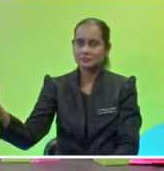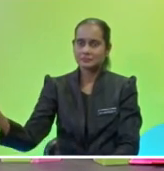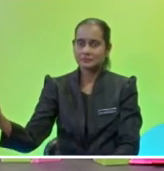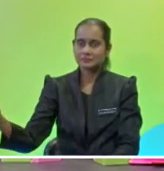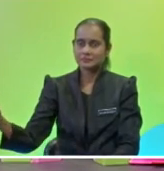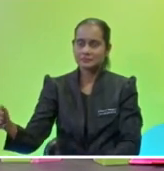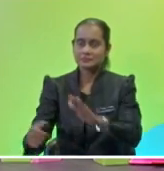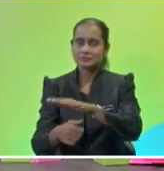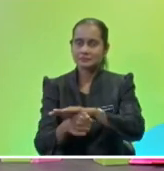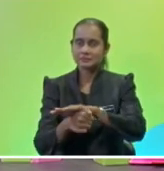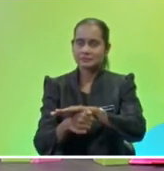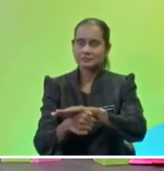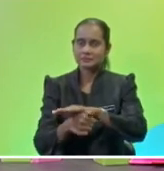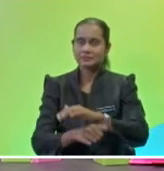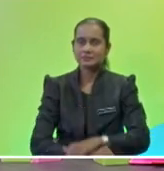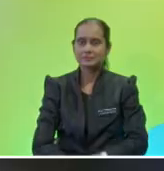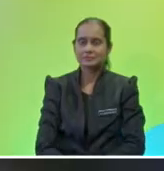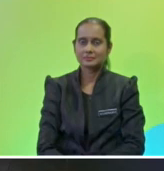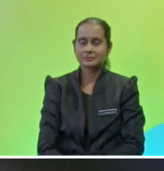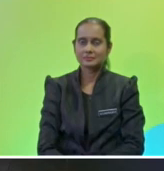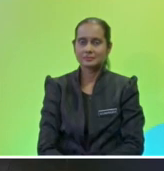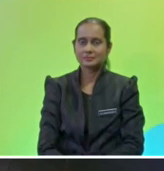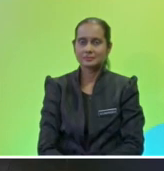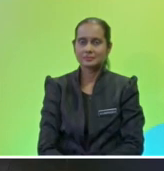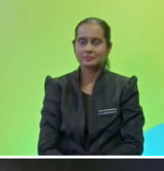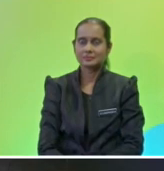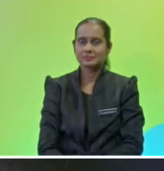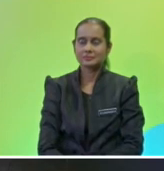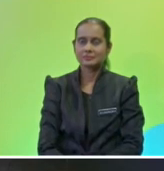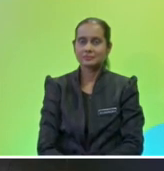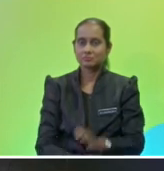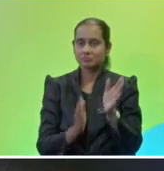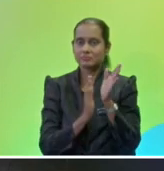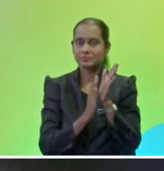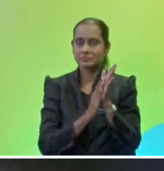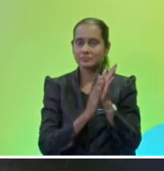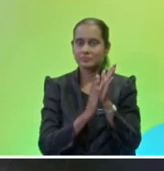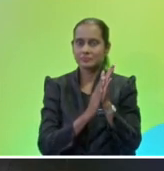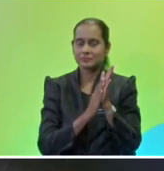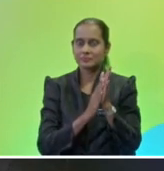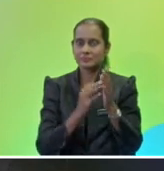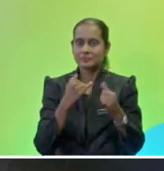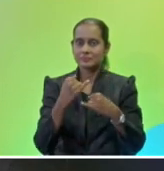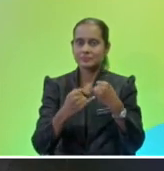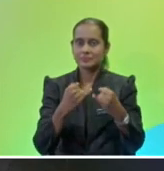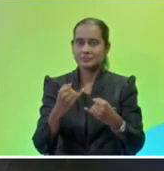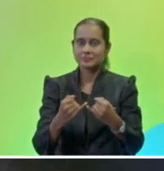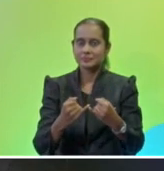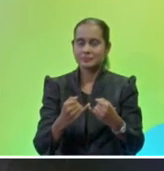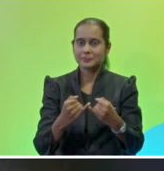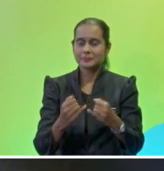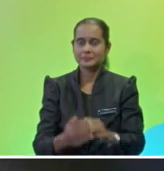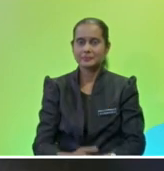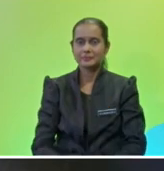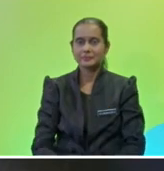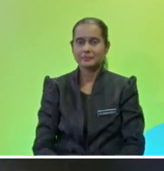itu siput tasnya Vira betul nampaknya Mira telah berjaya menguasai operasi tambah dengan baik sekali ini katanya